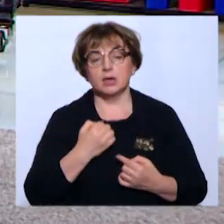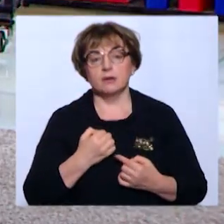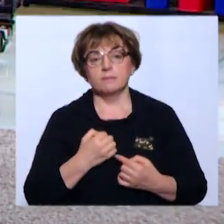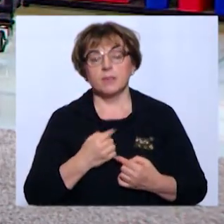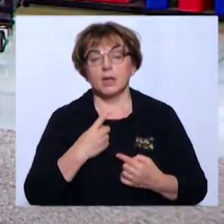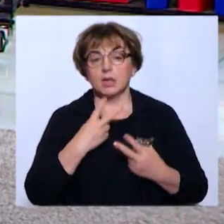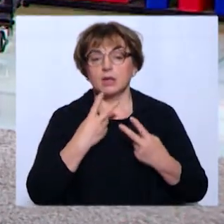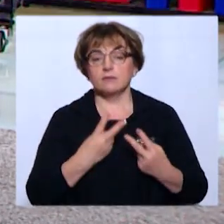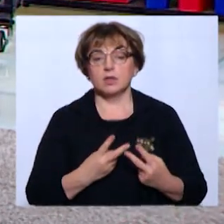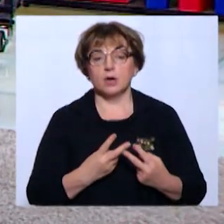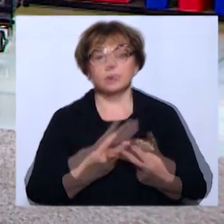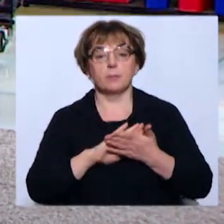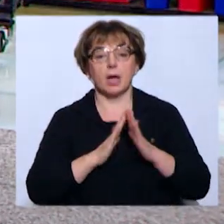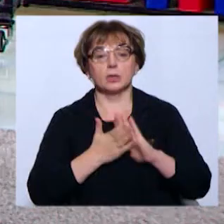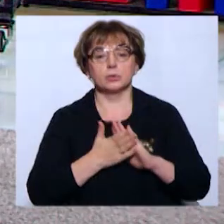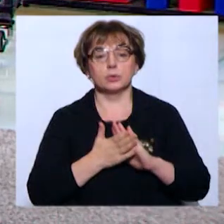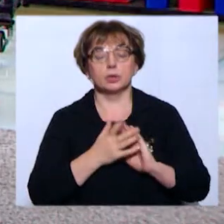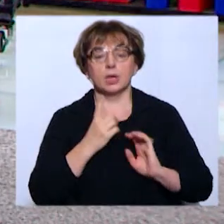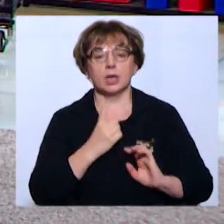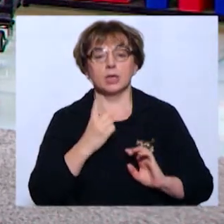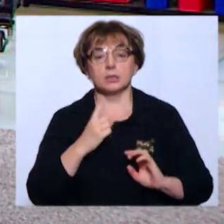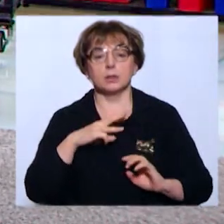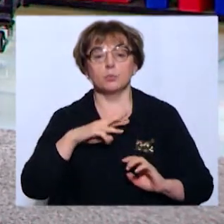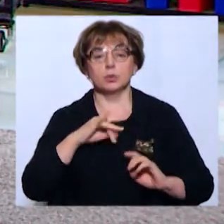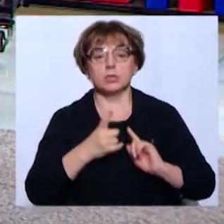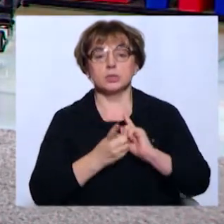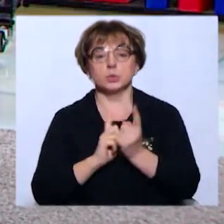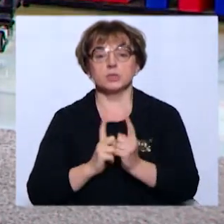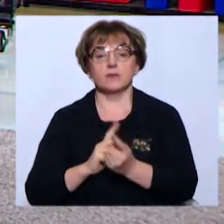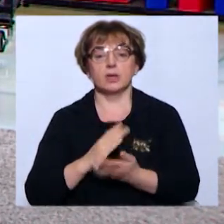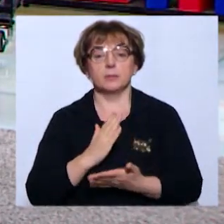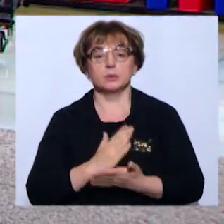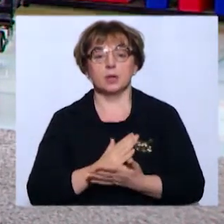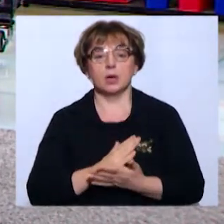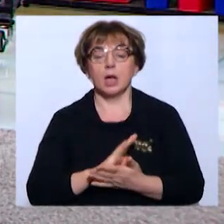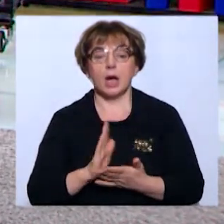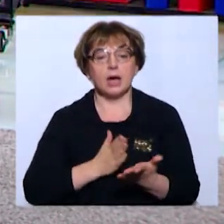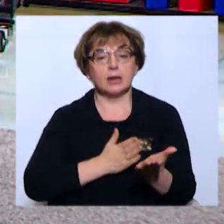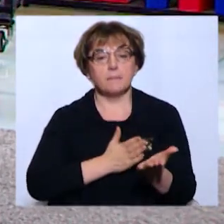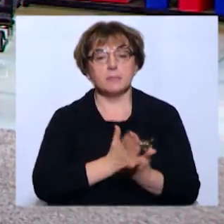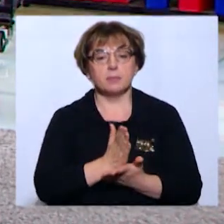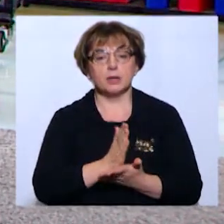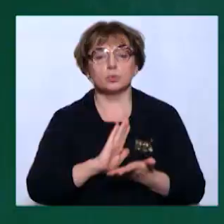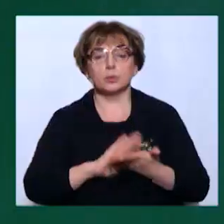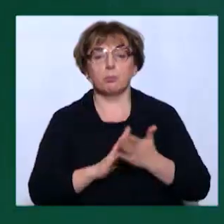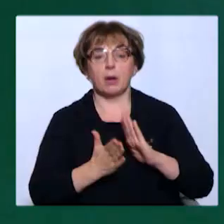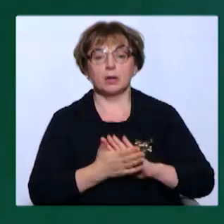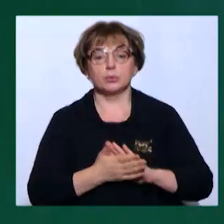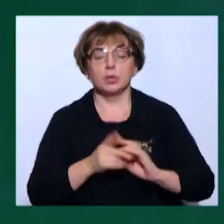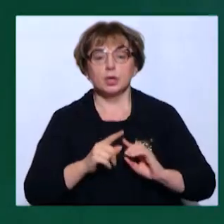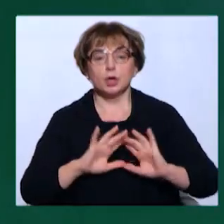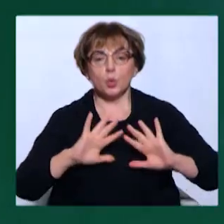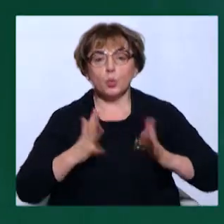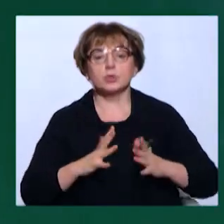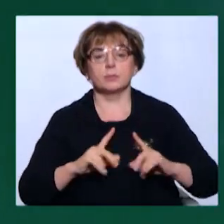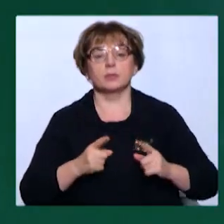ევოლუციის ფაქტორი, ერთ-ერთი ფაქტორი მუტაციური ცვალებადობა არის არამიმართული ფაქტორი. იგი